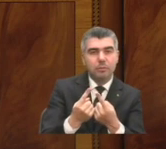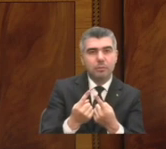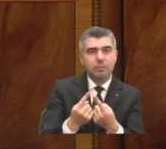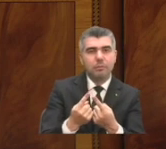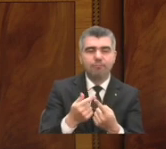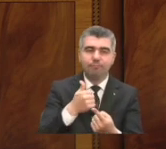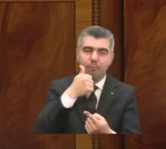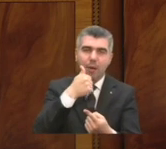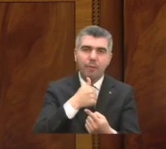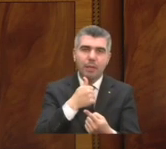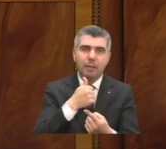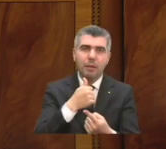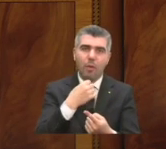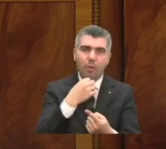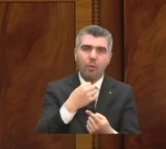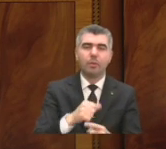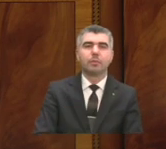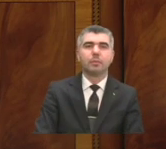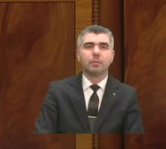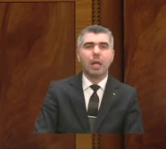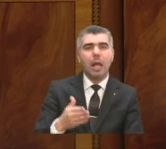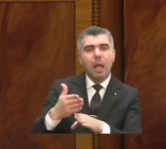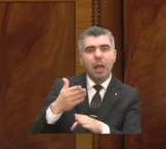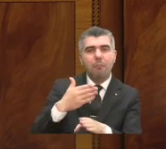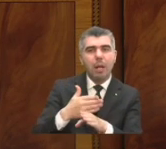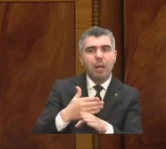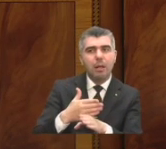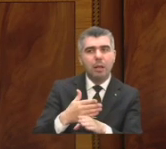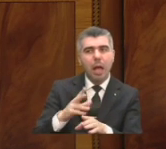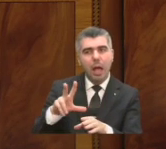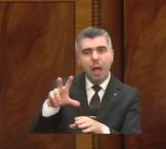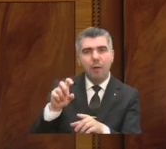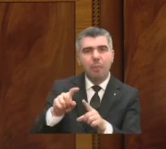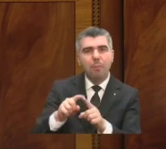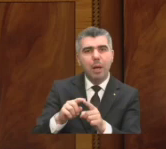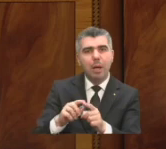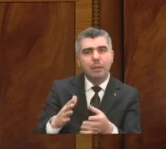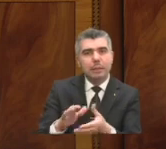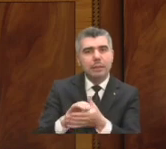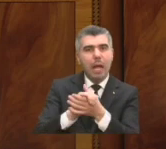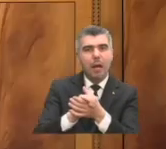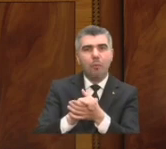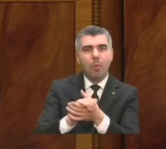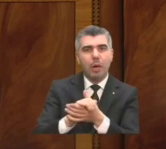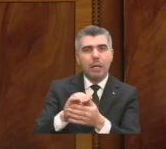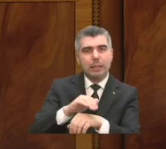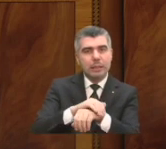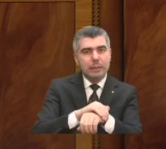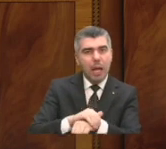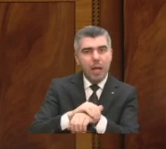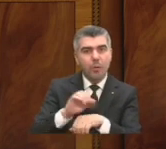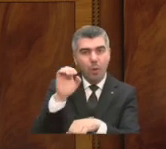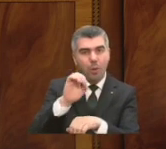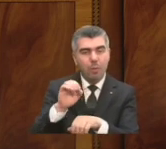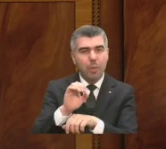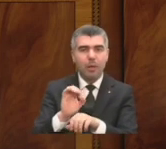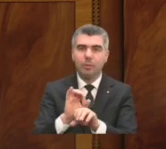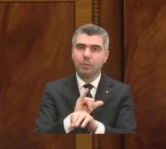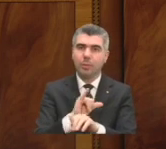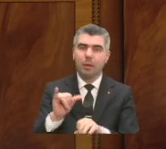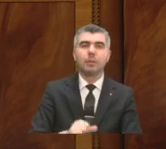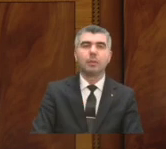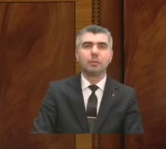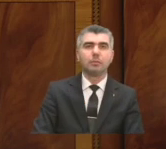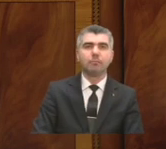الأسف كنا نعتبرها صديقة لنا داخل الاتحاد الأوروبي. ومن المؤسف أن